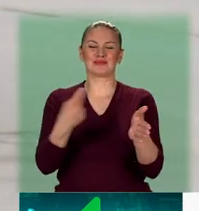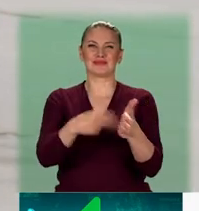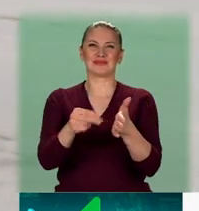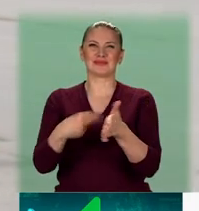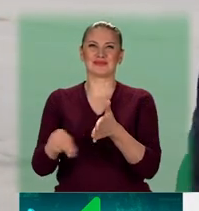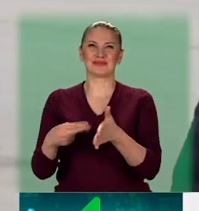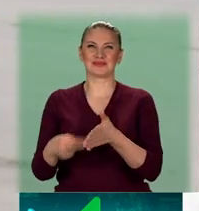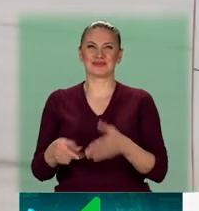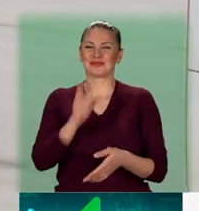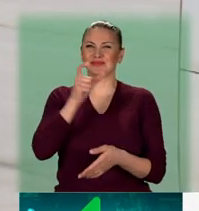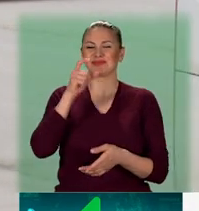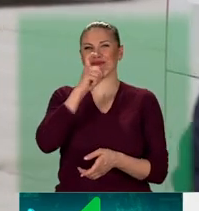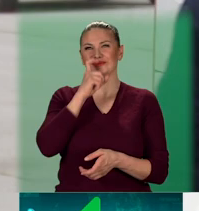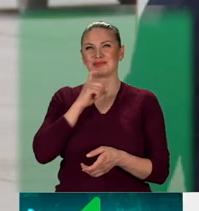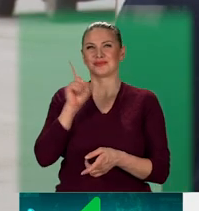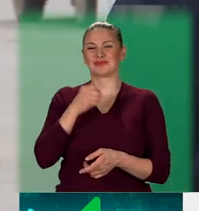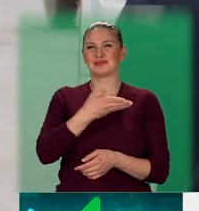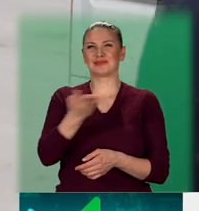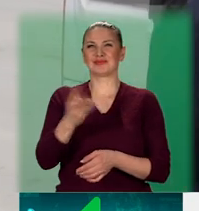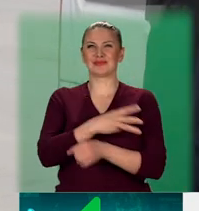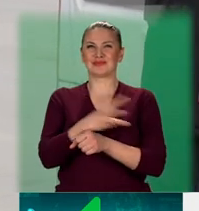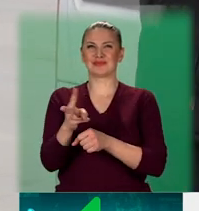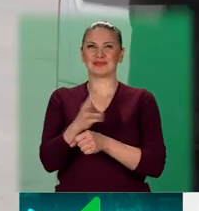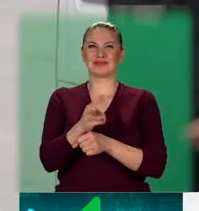Есть гречка кубанская, 50 рублей пакет надо?